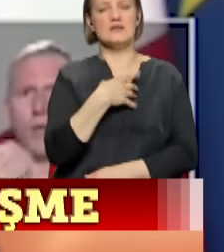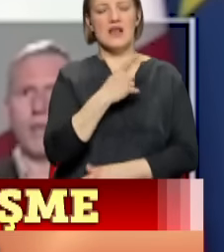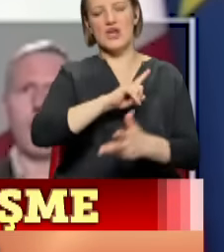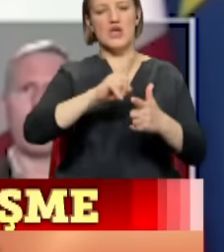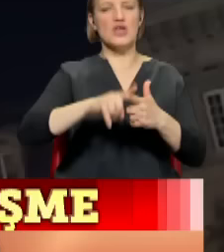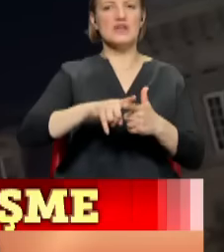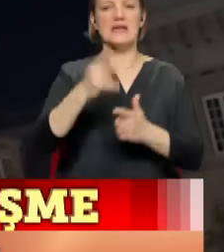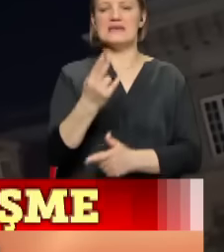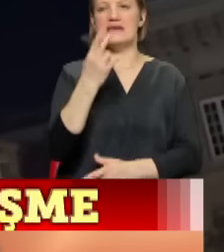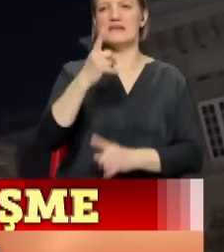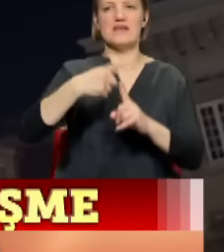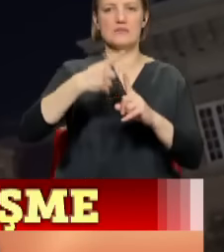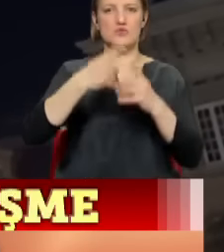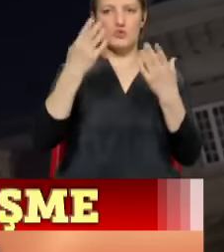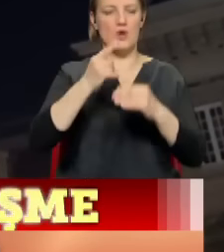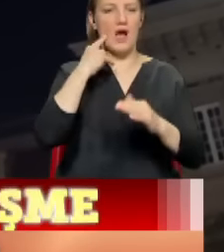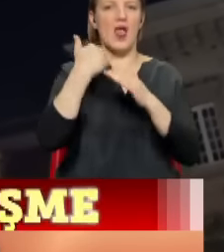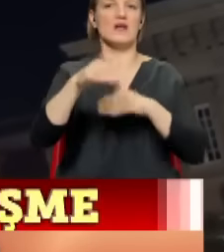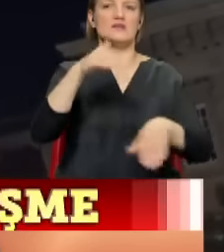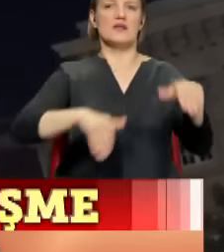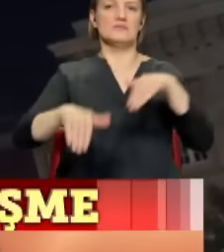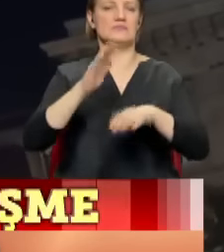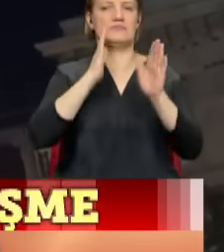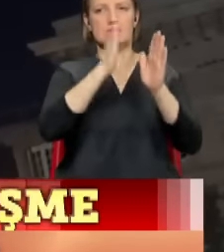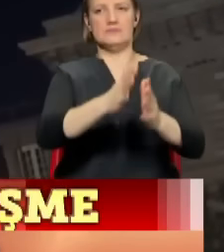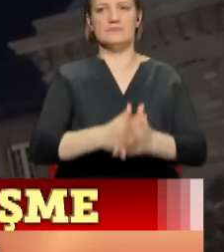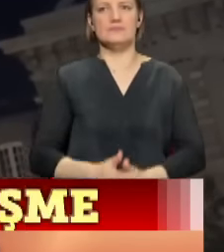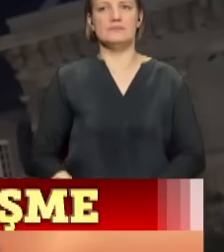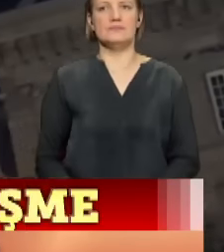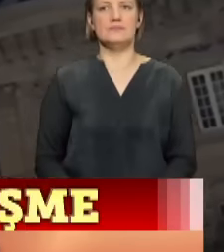ikinci tur 7 Temmuz'da olmak üzere halk sandığa gidecek.